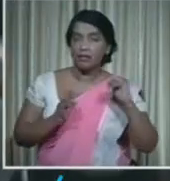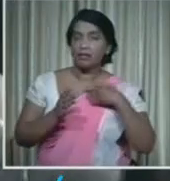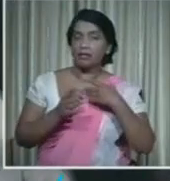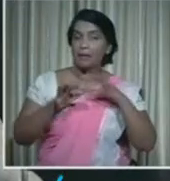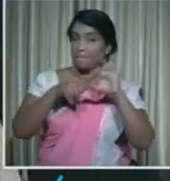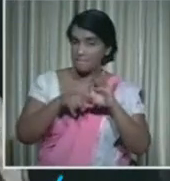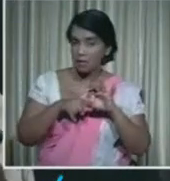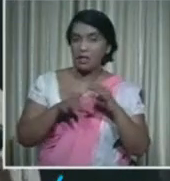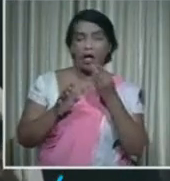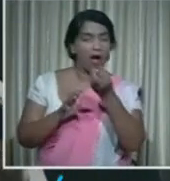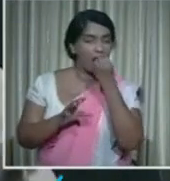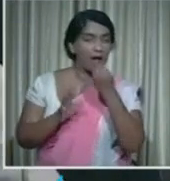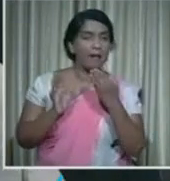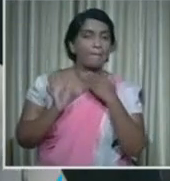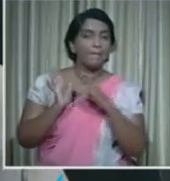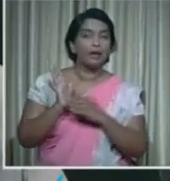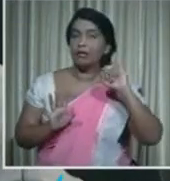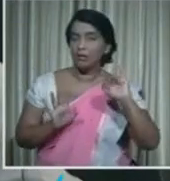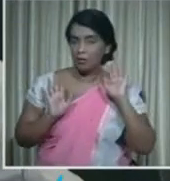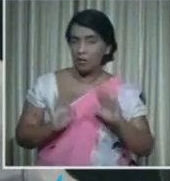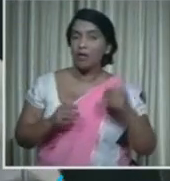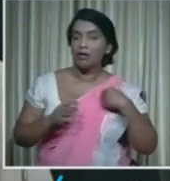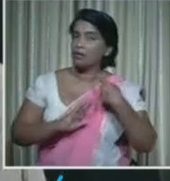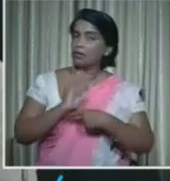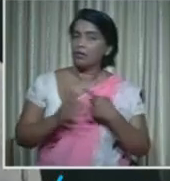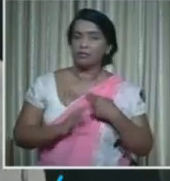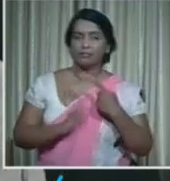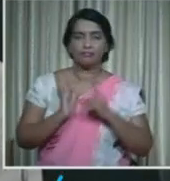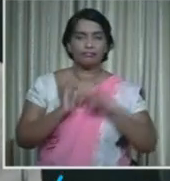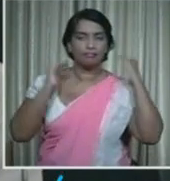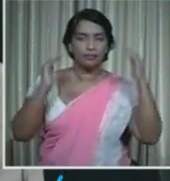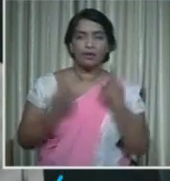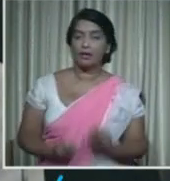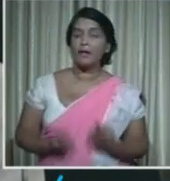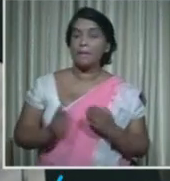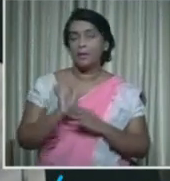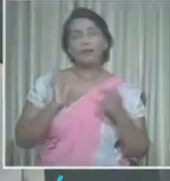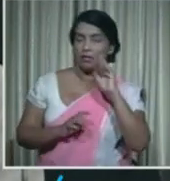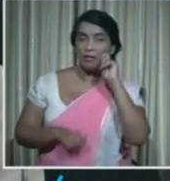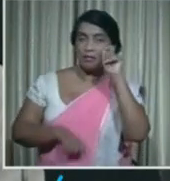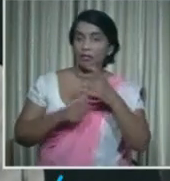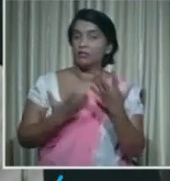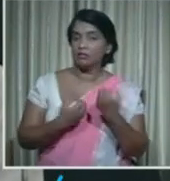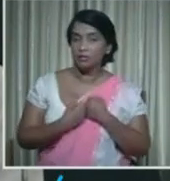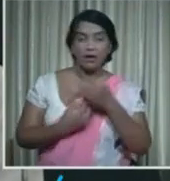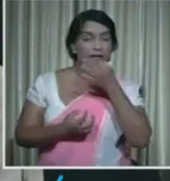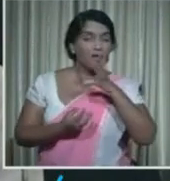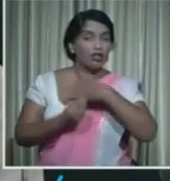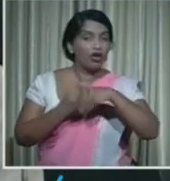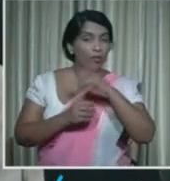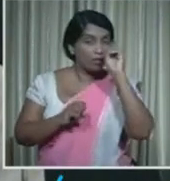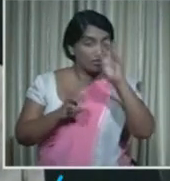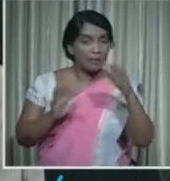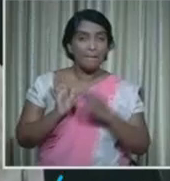කරා නම් හාල් මෙට්‍රික් ටන් මිලියන 3.6ක් තියෙන්න ඕනේ. ජාතික අවශ්‍යතාවයේ මෙට්‍රික් ටන් මිලියන 2.4යි සහල් රසායනික පොහොර ගැව්වත්